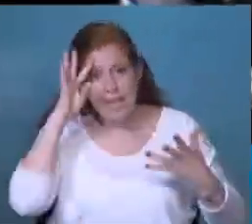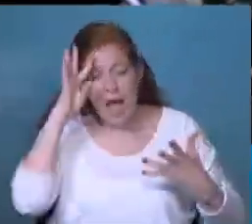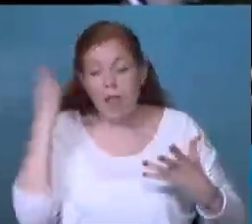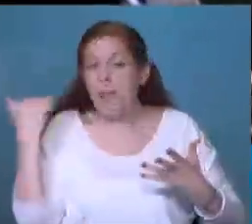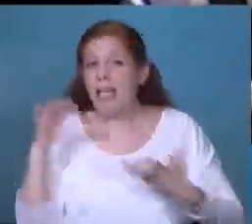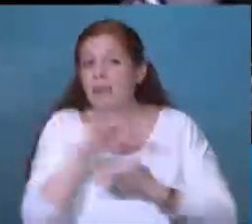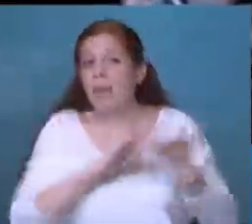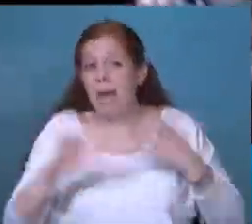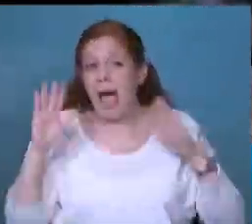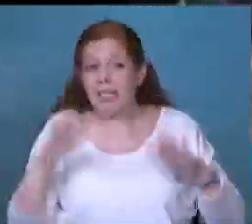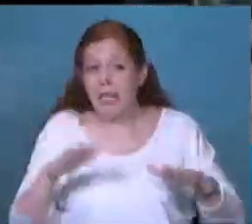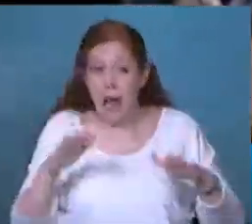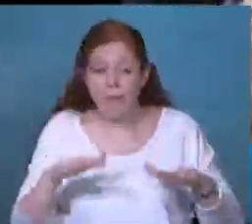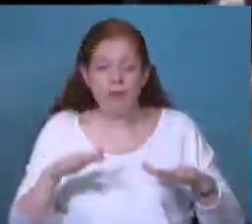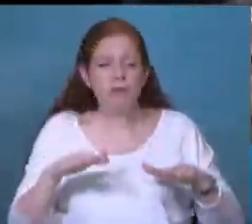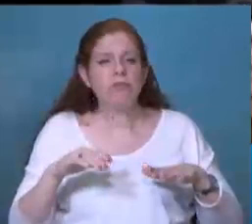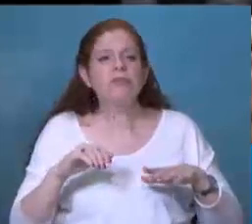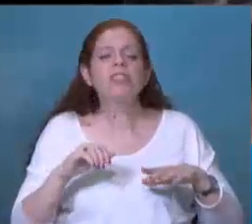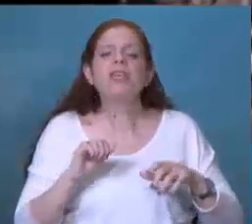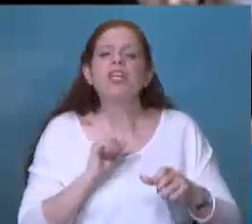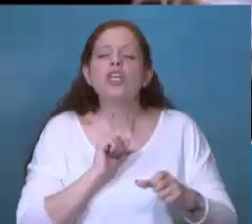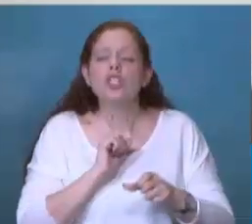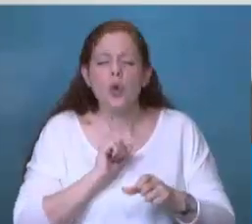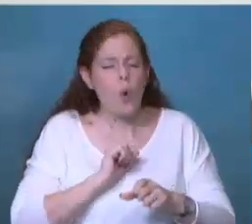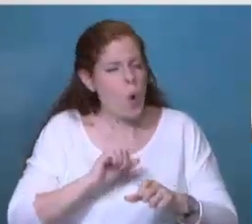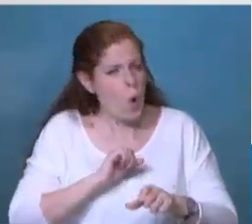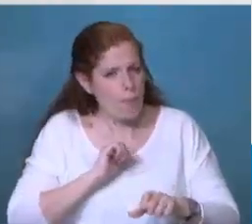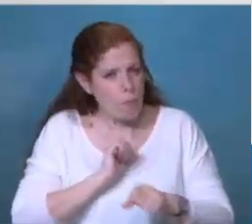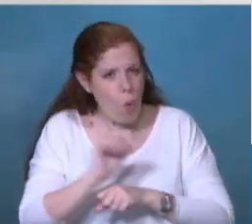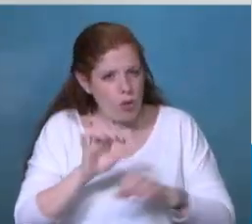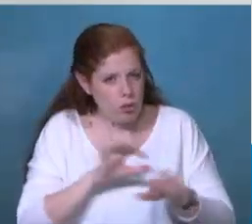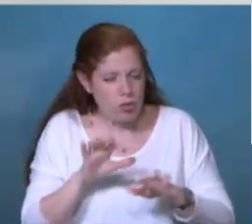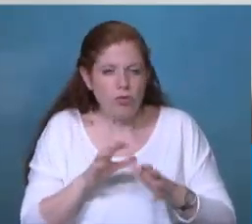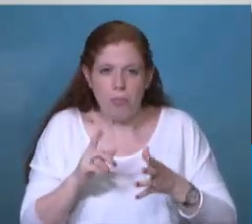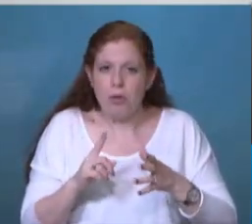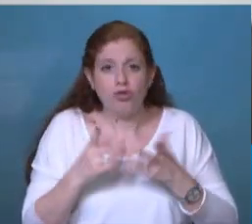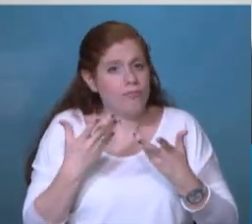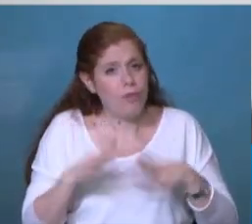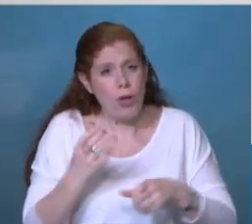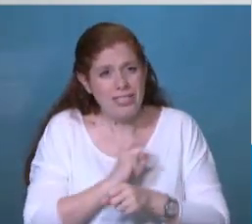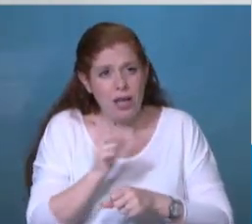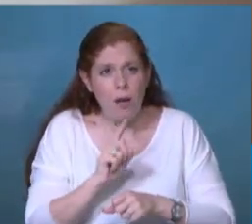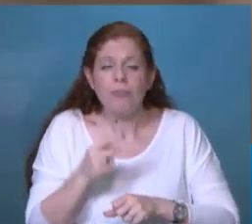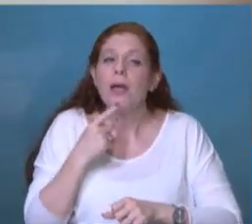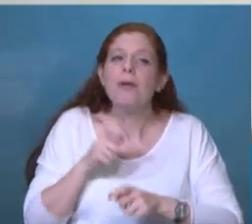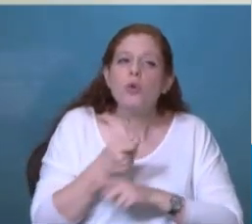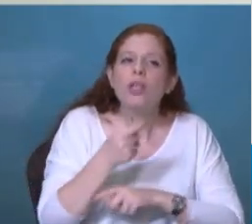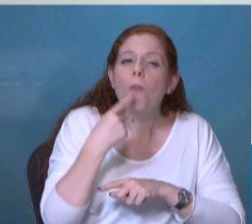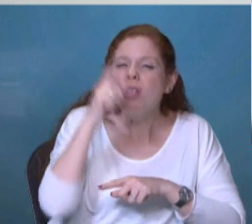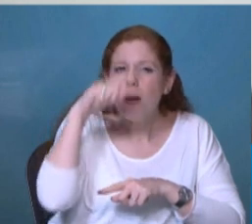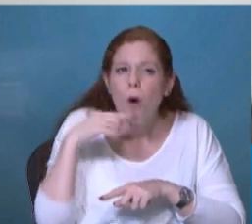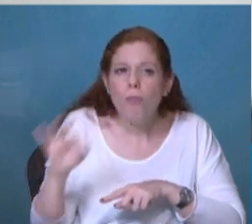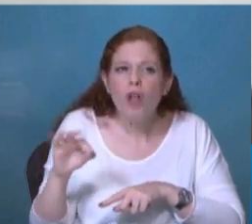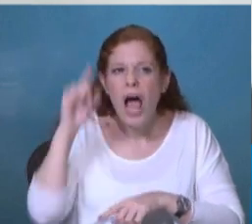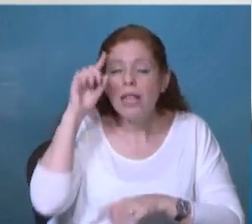המהפכה האסלאמית. התקוממות שנחלה כישלון חרוץ. They are pressing me. Ah, you same to your father is spot. You continue your